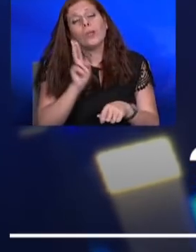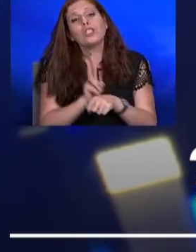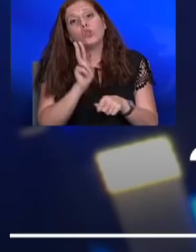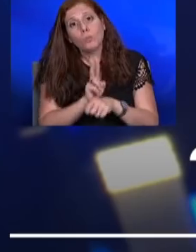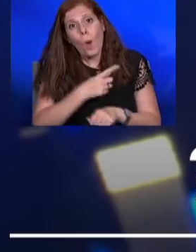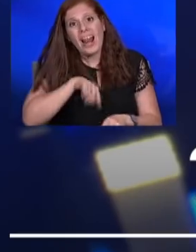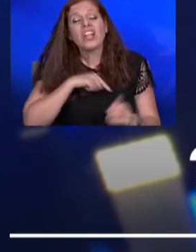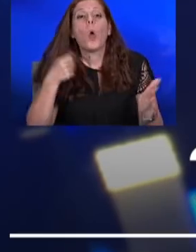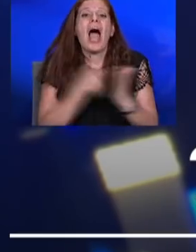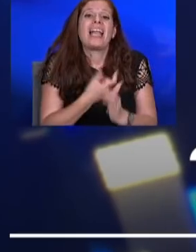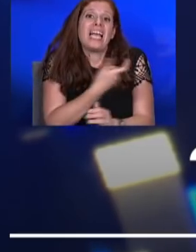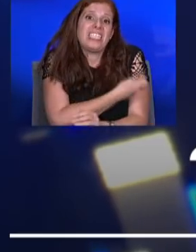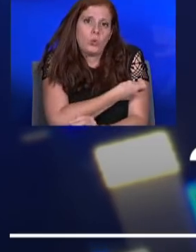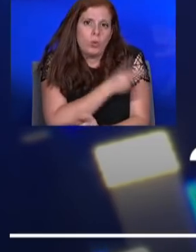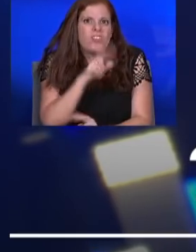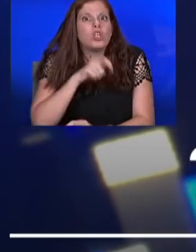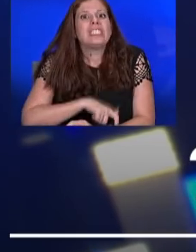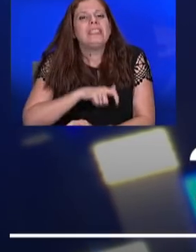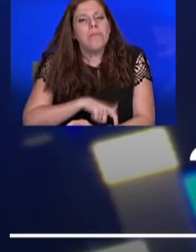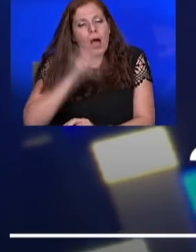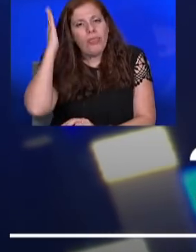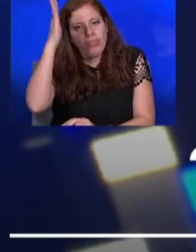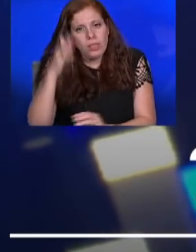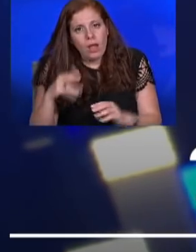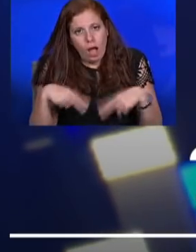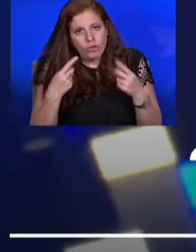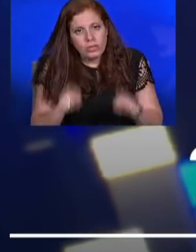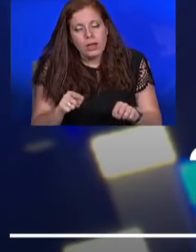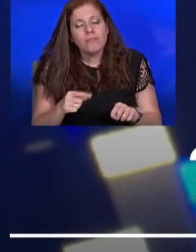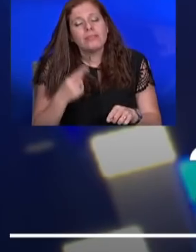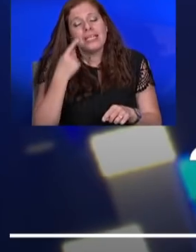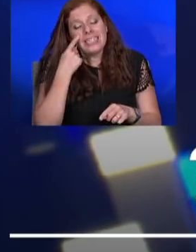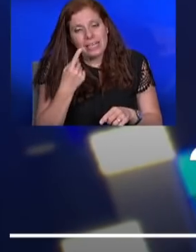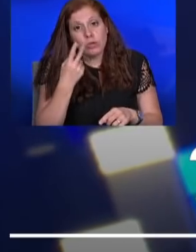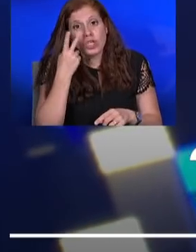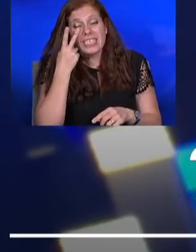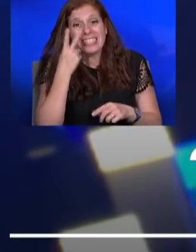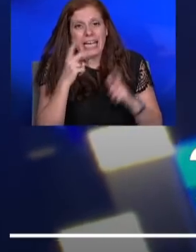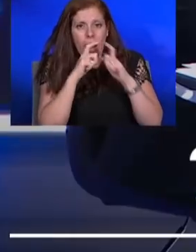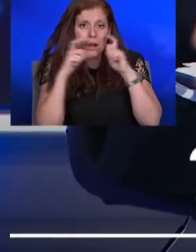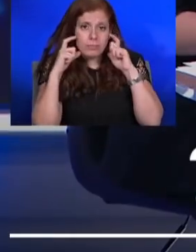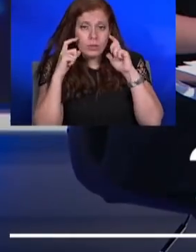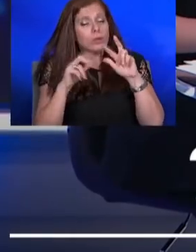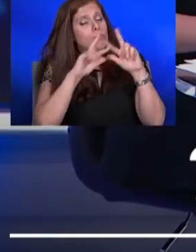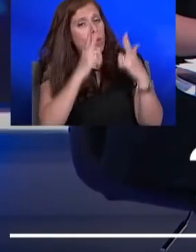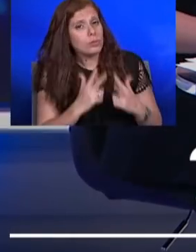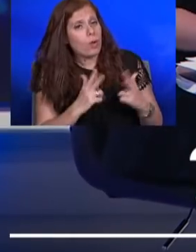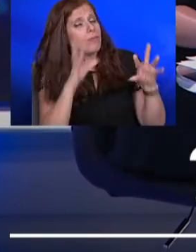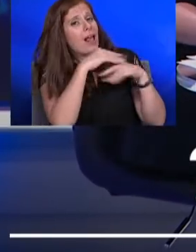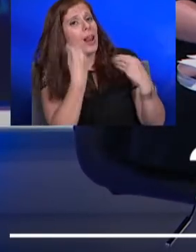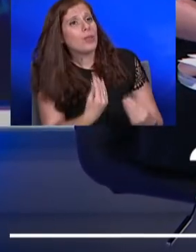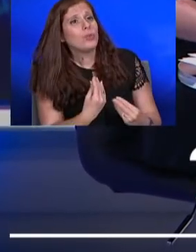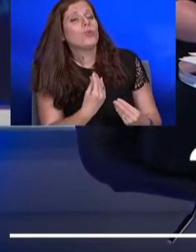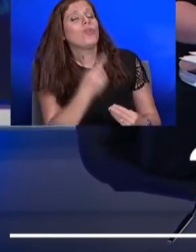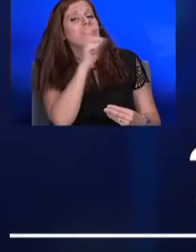עוד זמן עד לזה, אז הגיע הזמן שנתבונן על המסכות האלה מאוד זווית. לילה טוב, יואב זהבי, כתב חדשות החוץ. לילה טוב, רומי. אתה לוקח